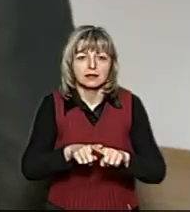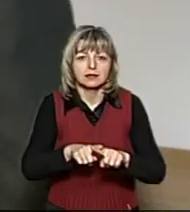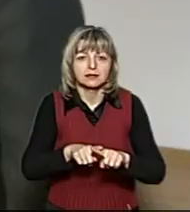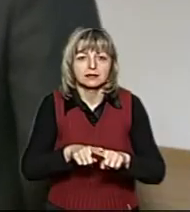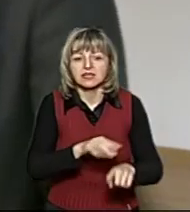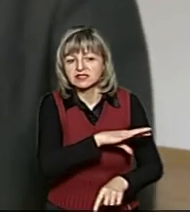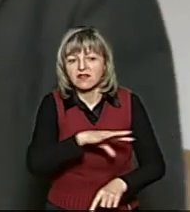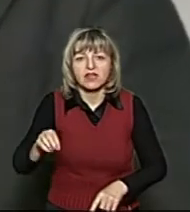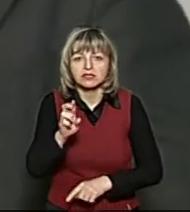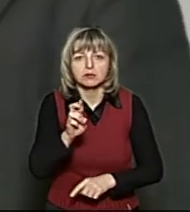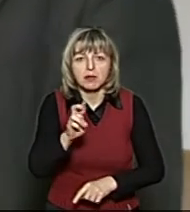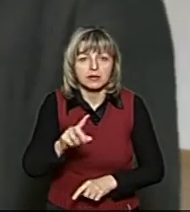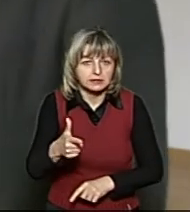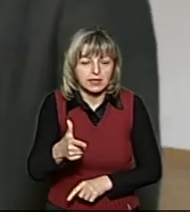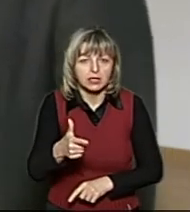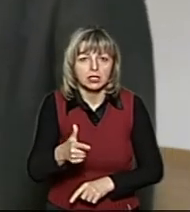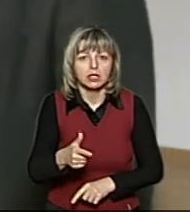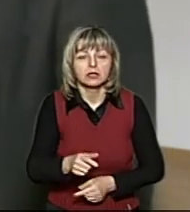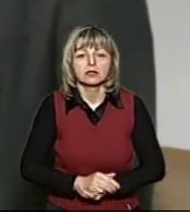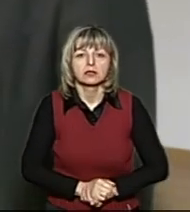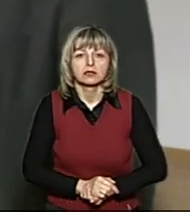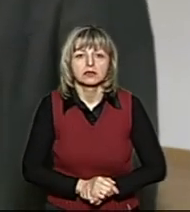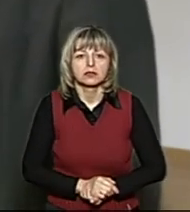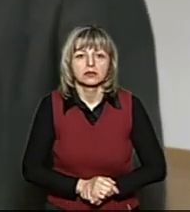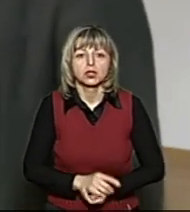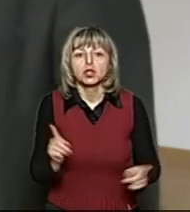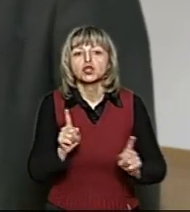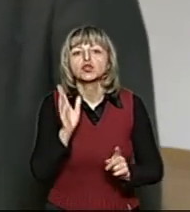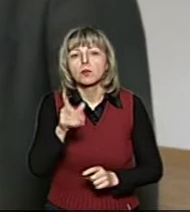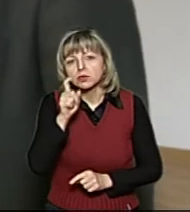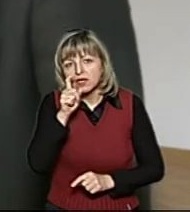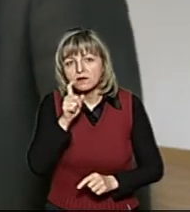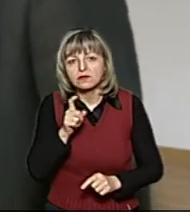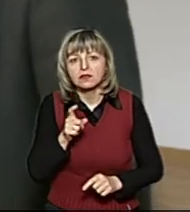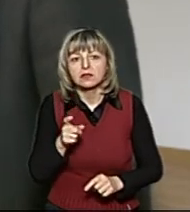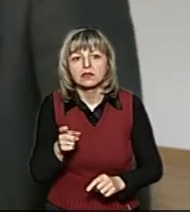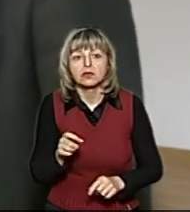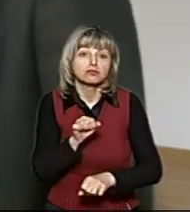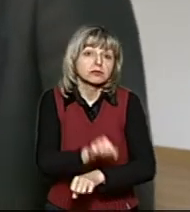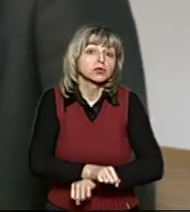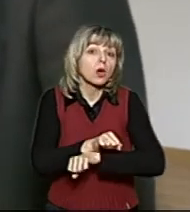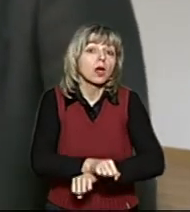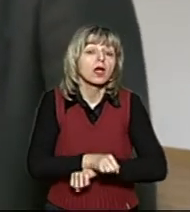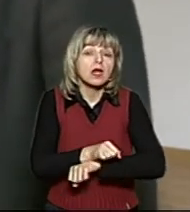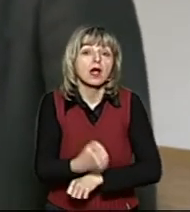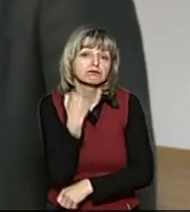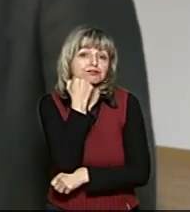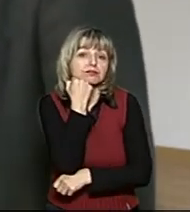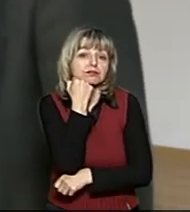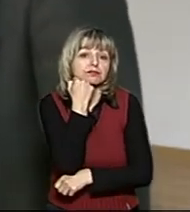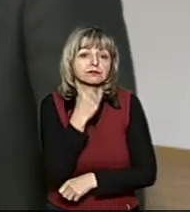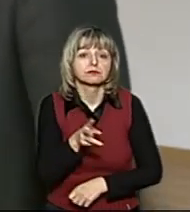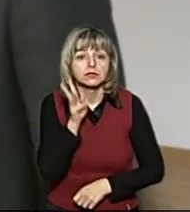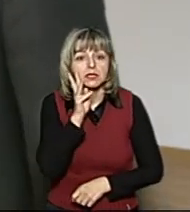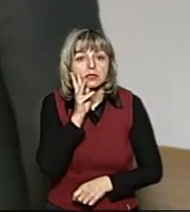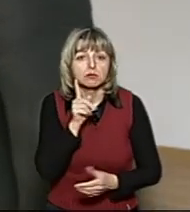період. За весь березень? За весь березень. Що буде в квітні? Що буде в квітні? Стояли. І що? Як? Що ми нараховану